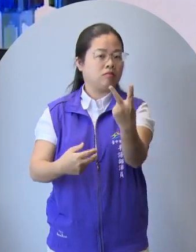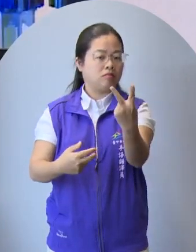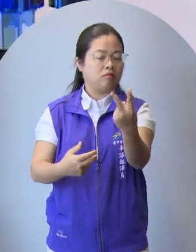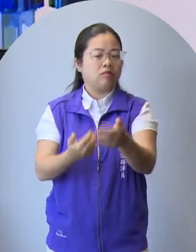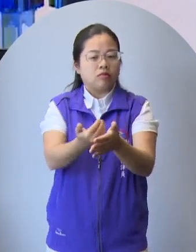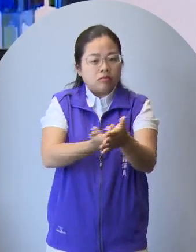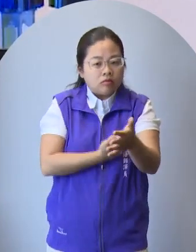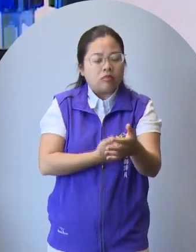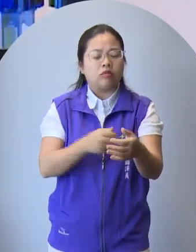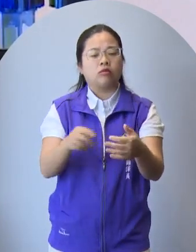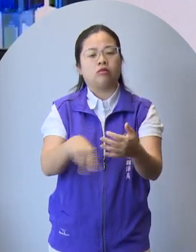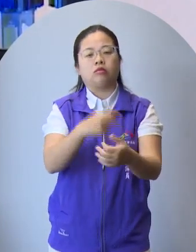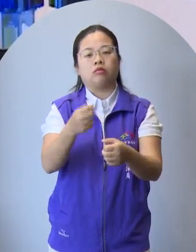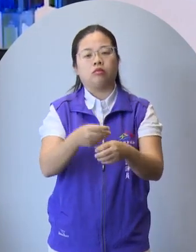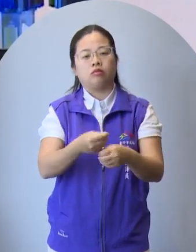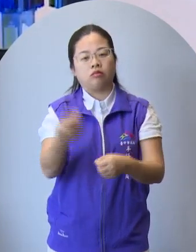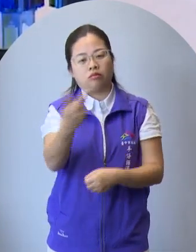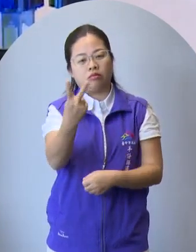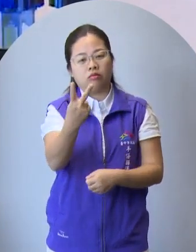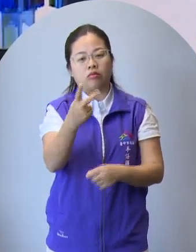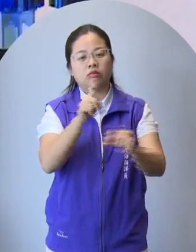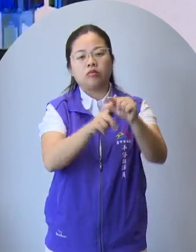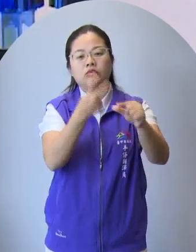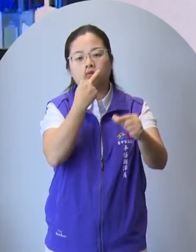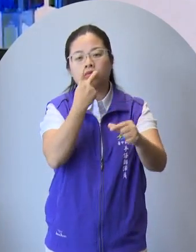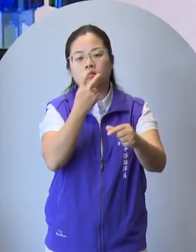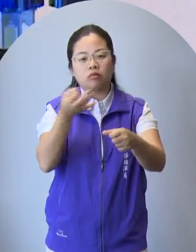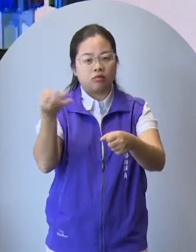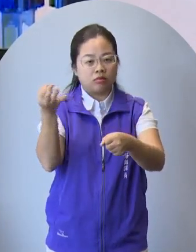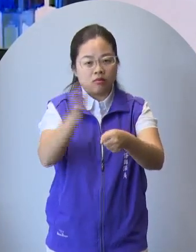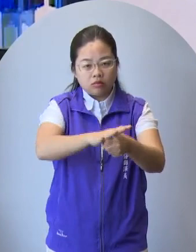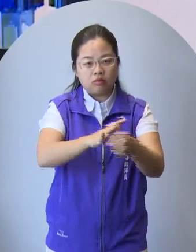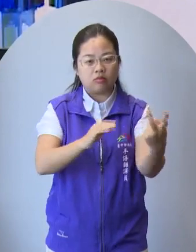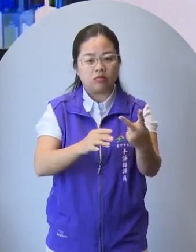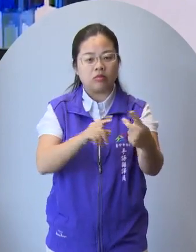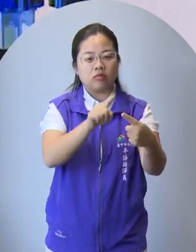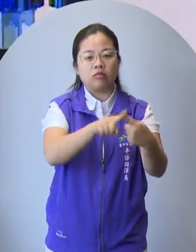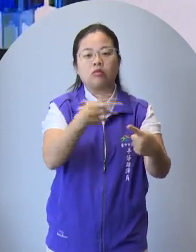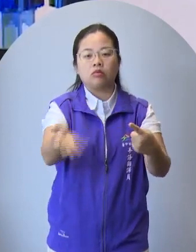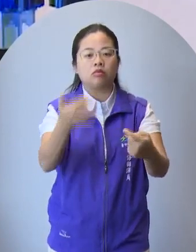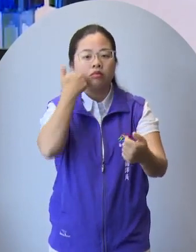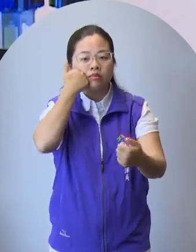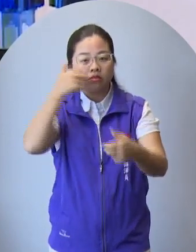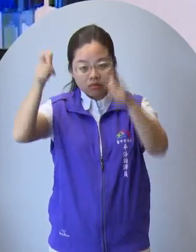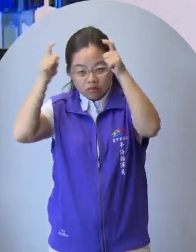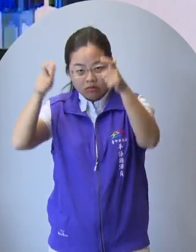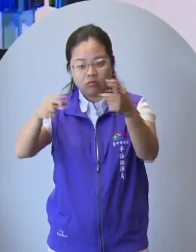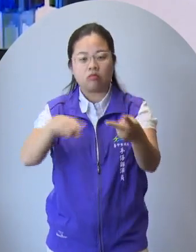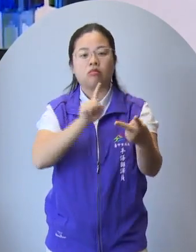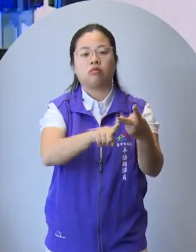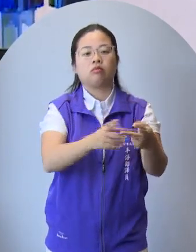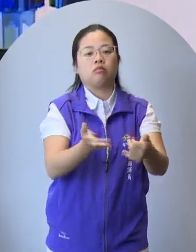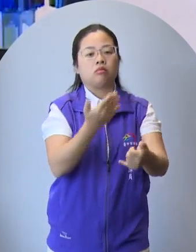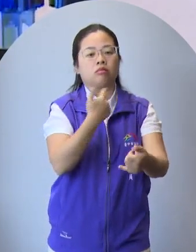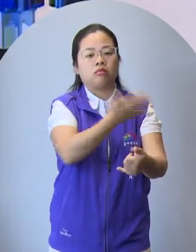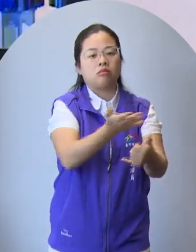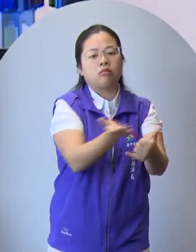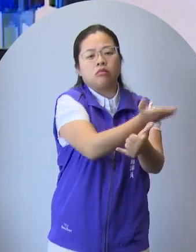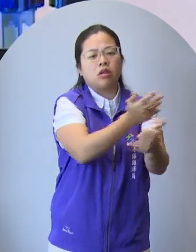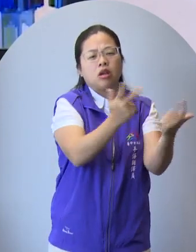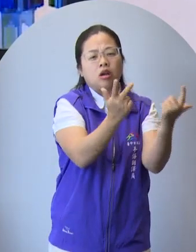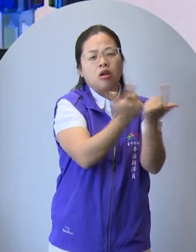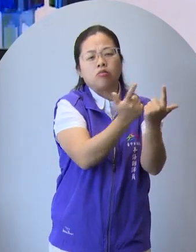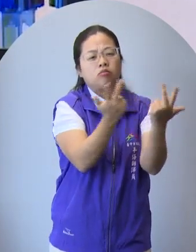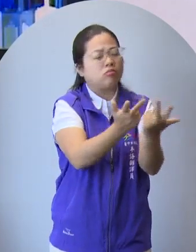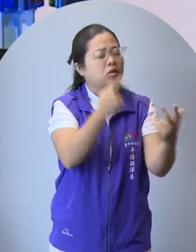前。全国只配置两台，是中央补助哈，那一台配给高雄，一台配给北部，不晓得是新北还